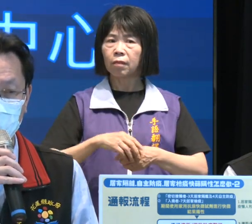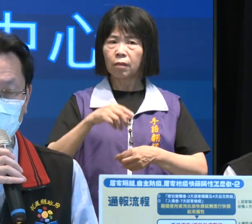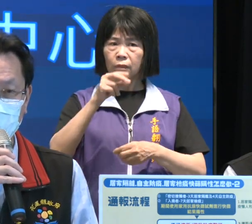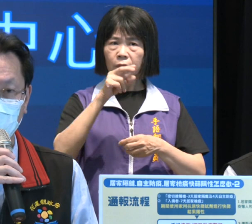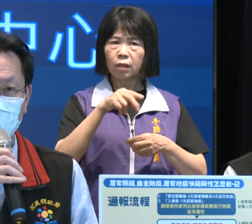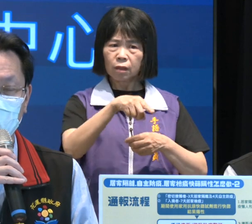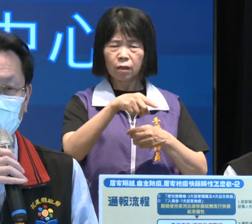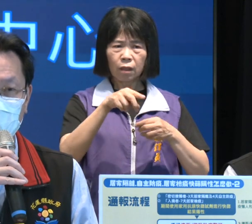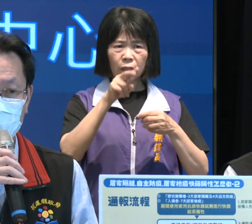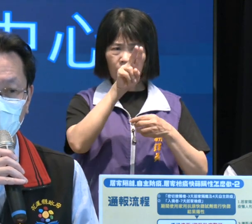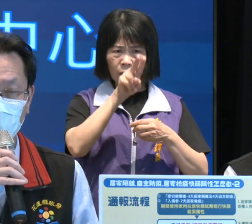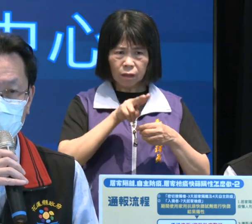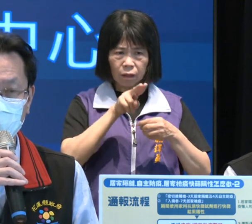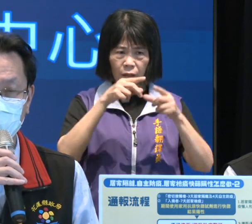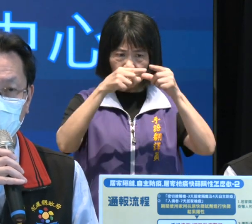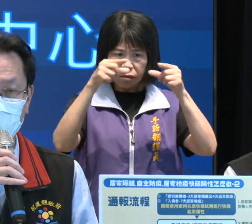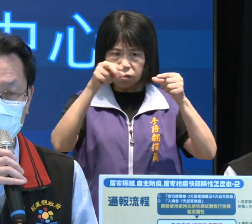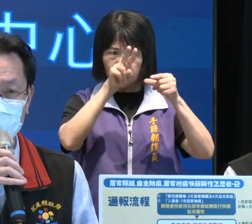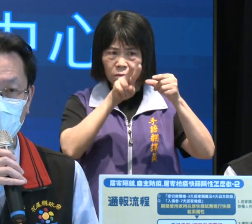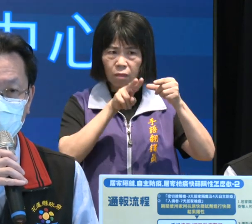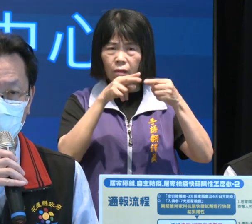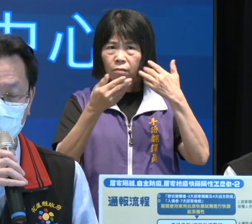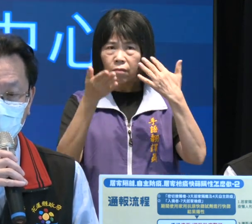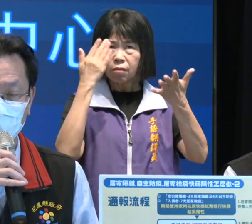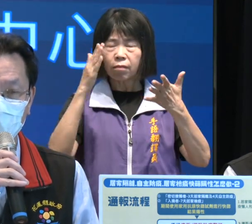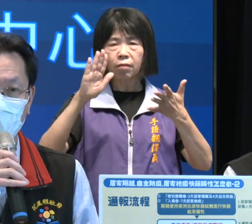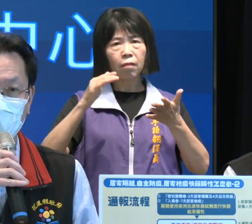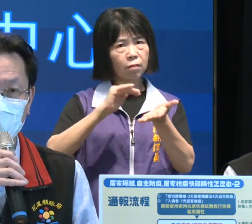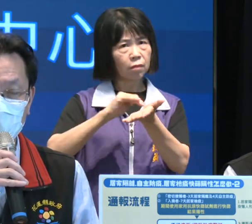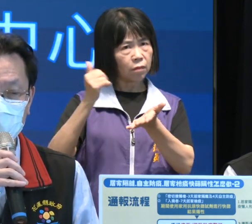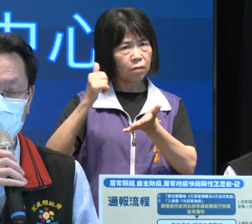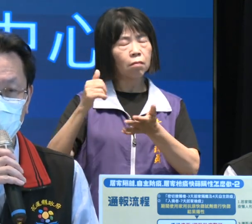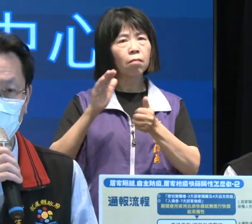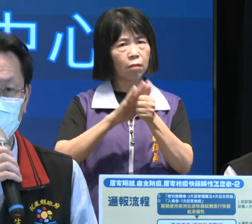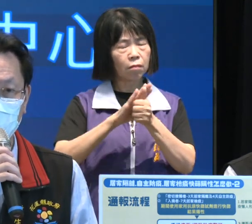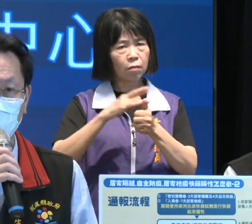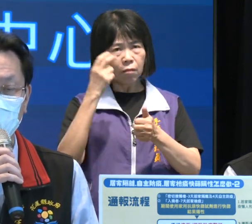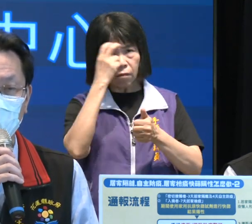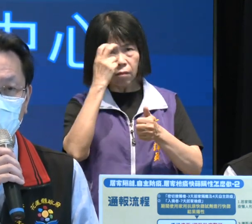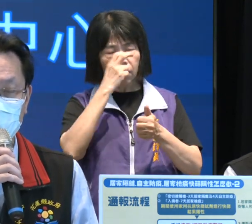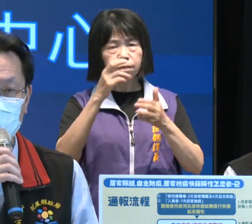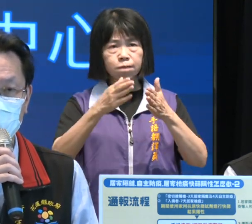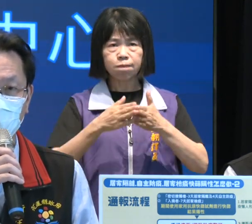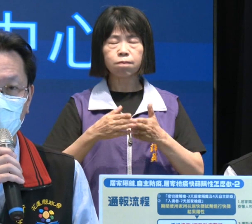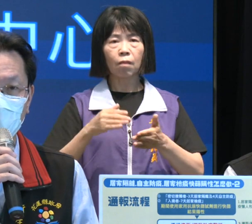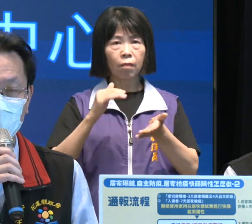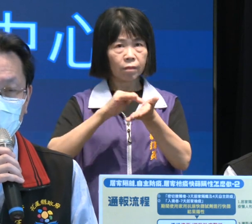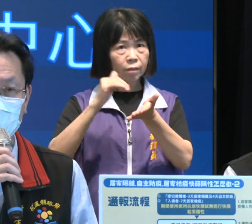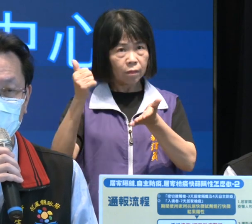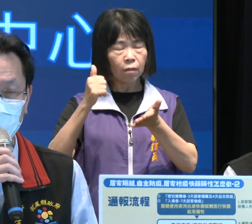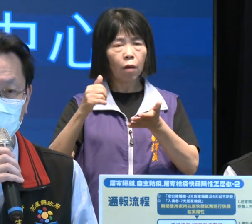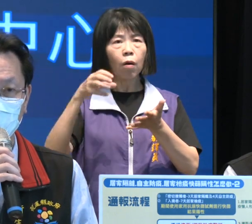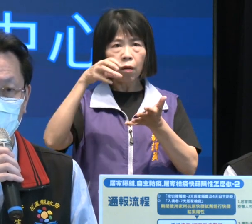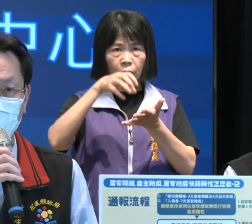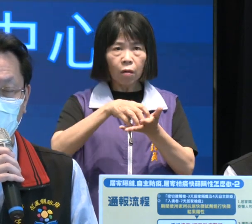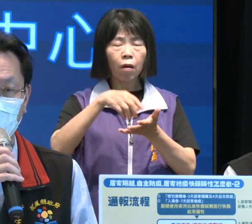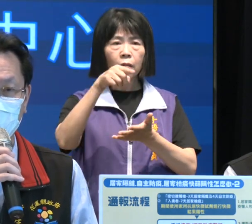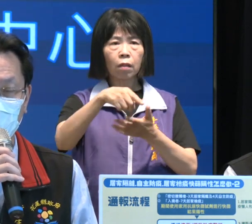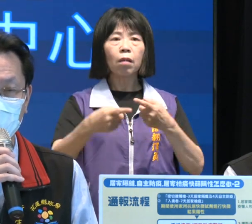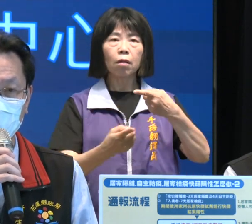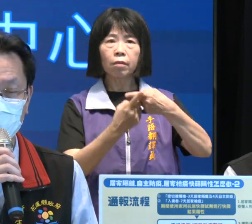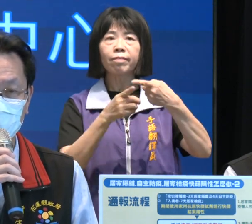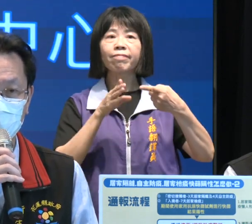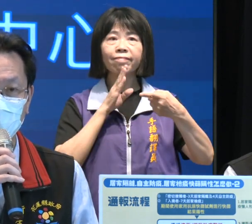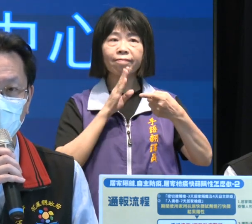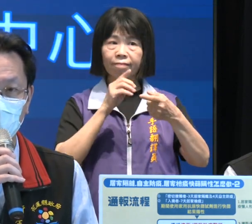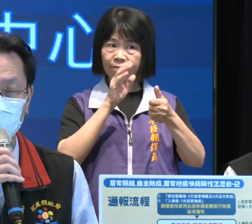线非常明显，但是还是需要医师来确认。当医师确认之后，医师就会帮你协助啊，